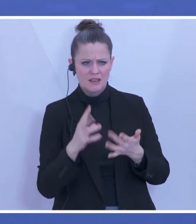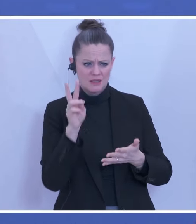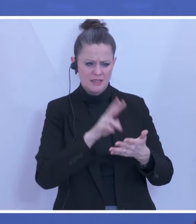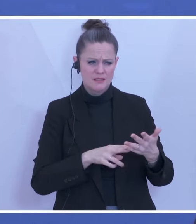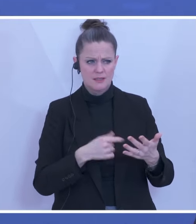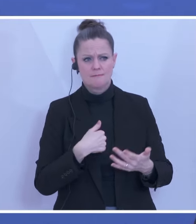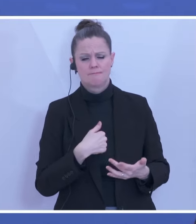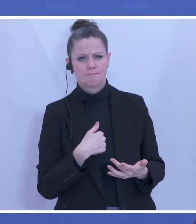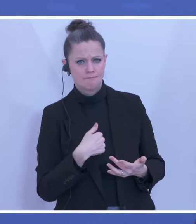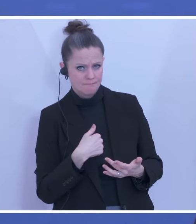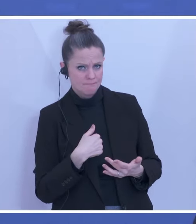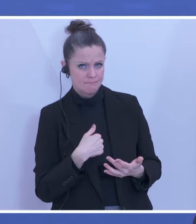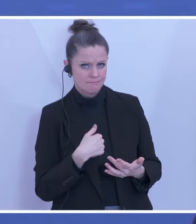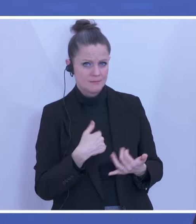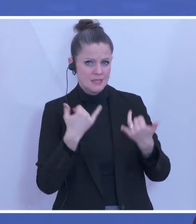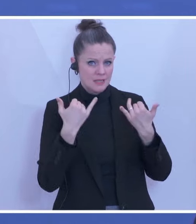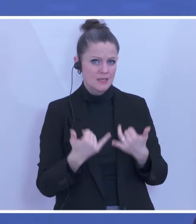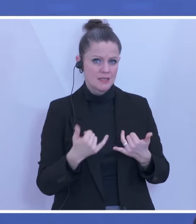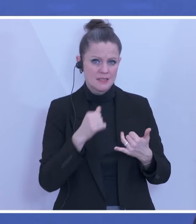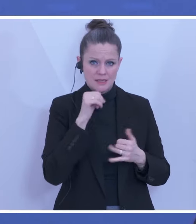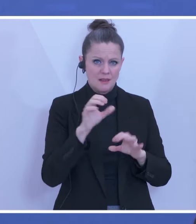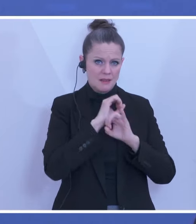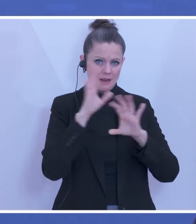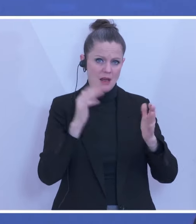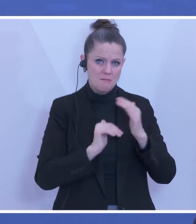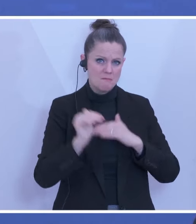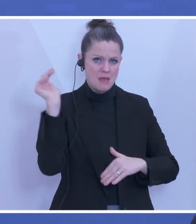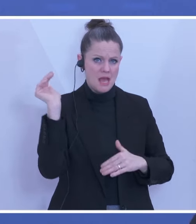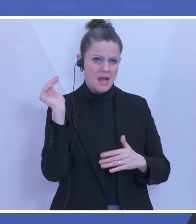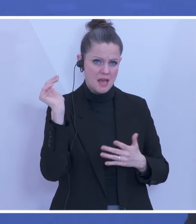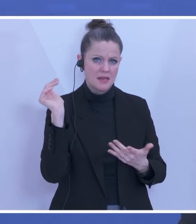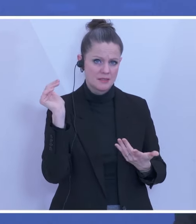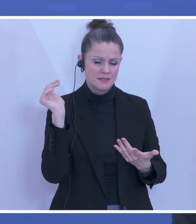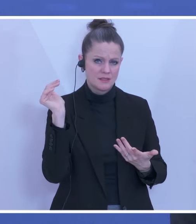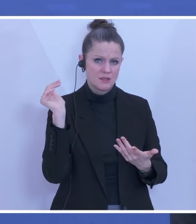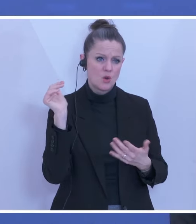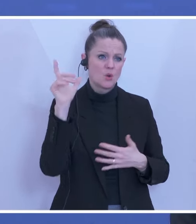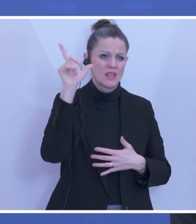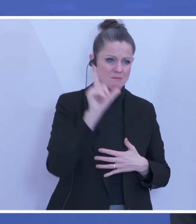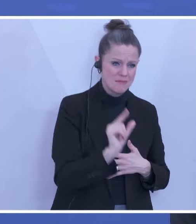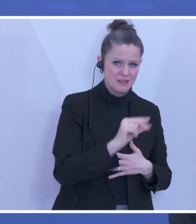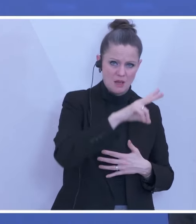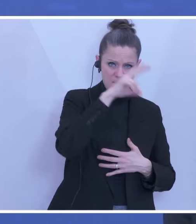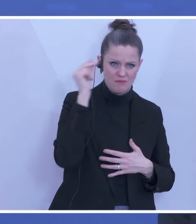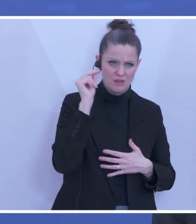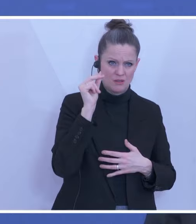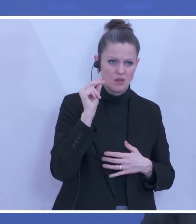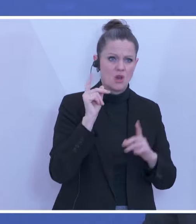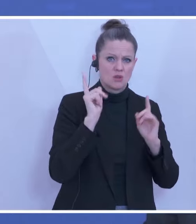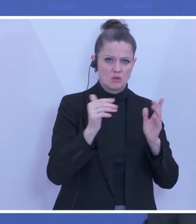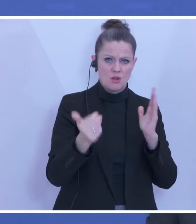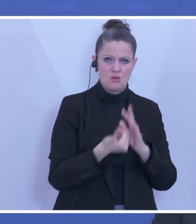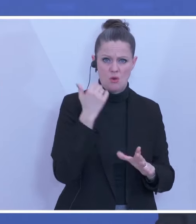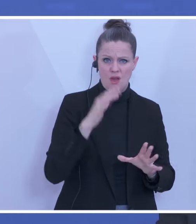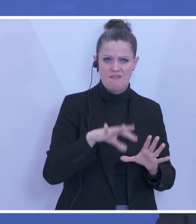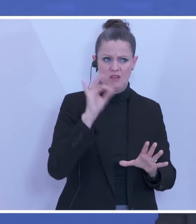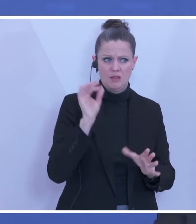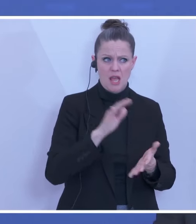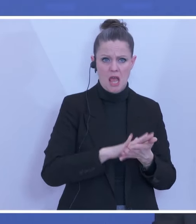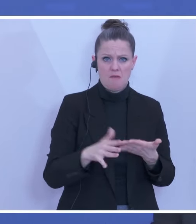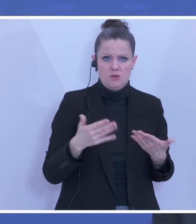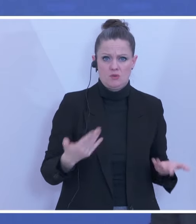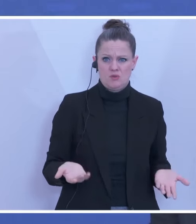Eindruck gewinnen, dass es jedenfalls keine deutliche Mehrheit, eher Minderheit, wenn überhaupt in der Bevölkerung gibt, nämlich neu gewählt werden soll auf der Stelle. Einfach so.